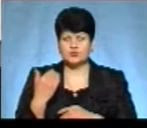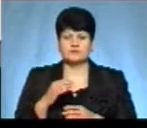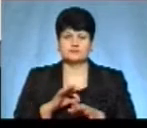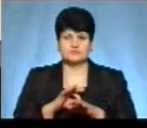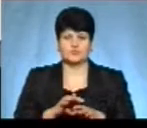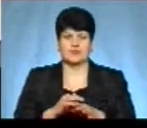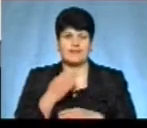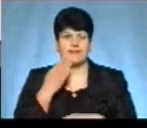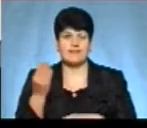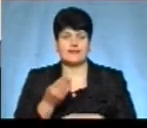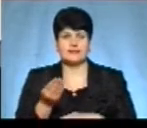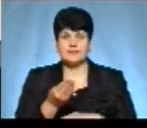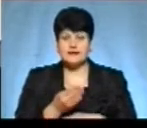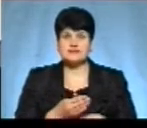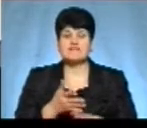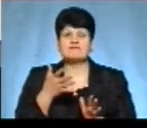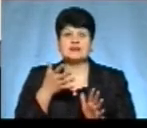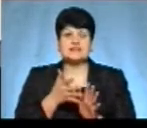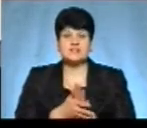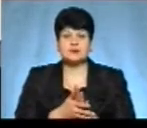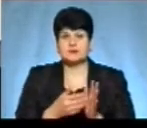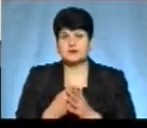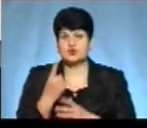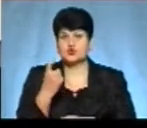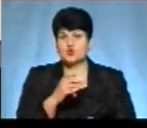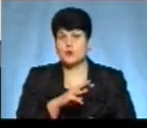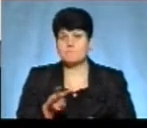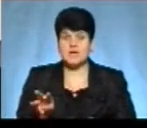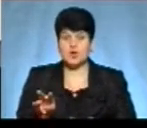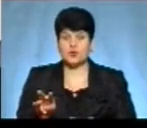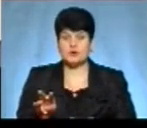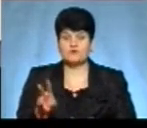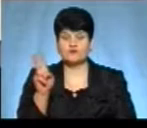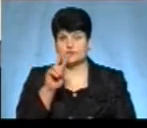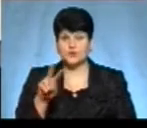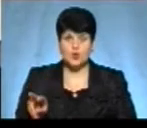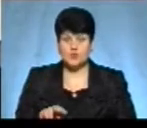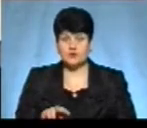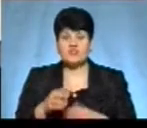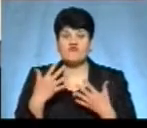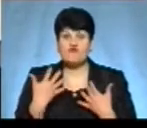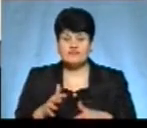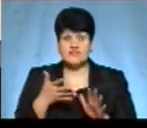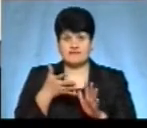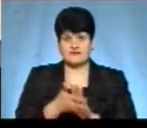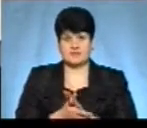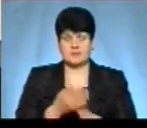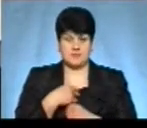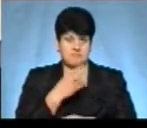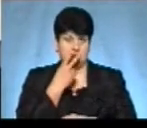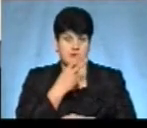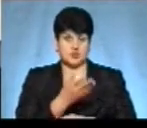передвиборчу агітацію, політичну рекламу, витрачали близько 100 мільйонів умовних одиниць, вже витратили, тобто, тому що ми бачимо,